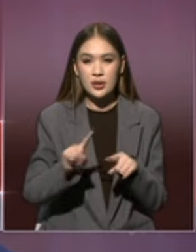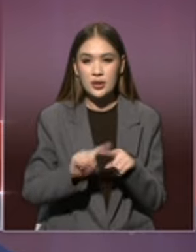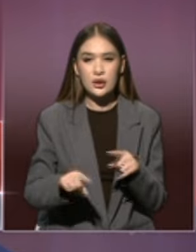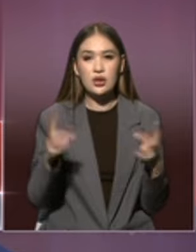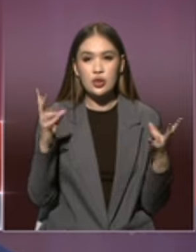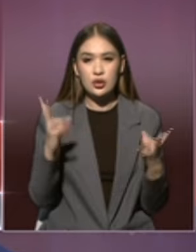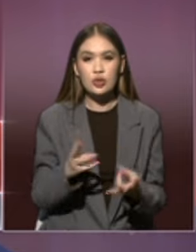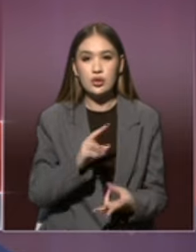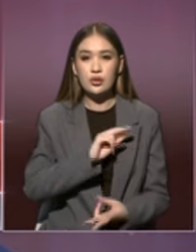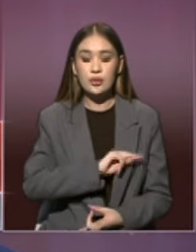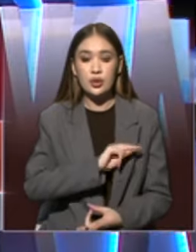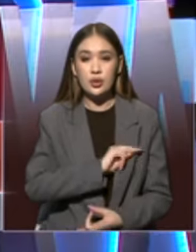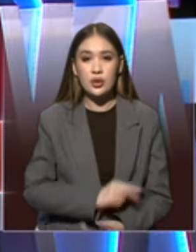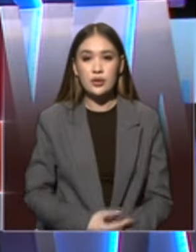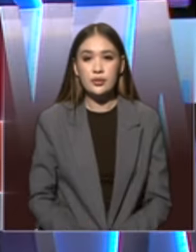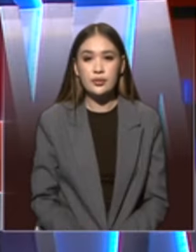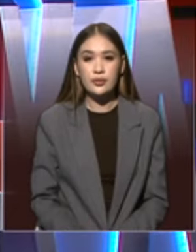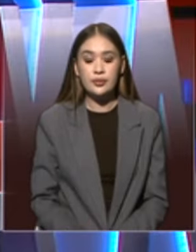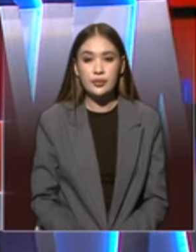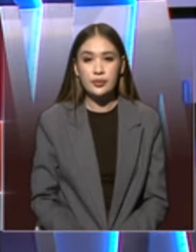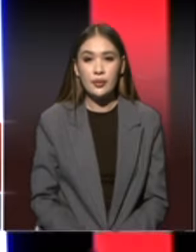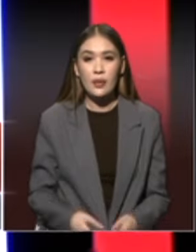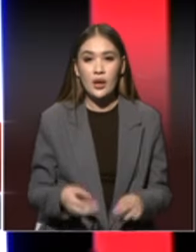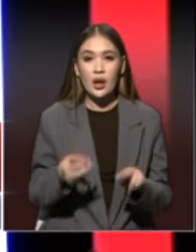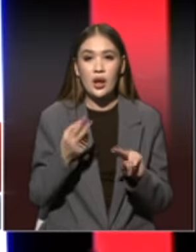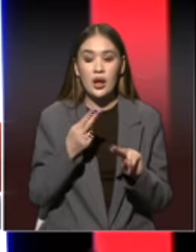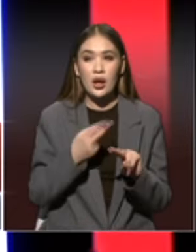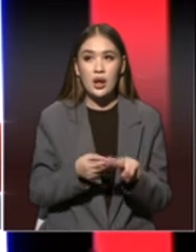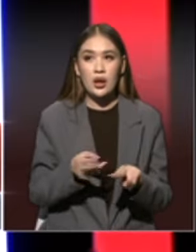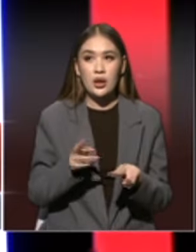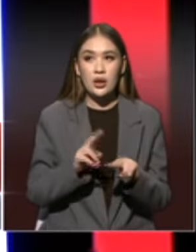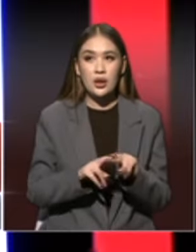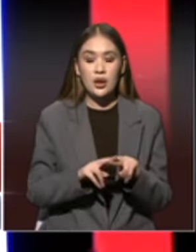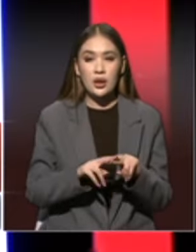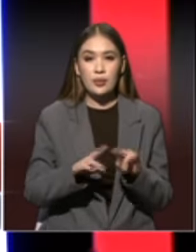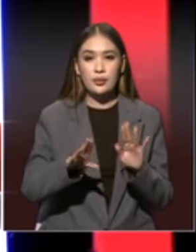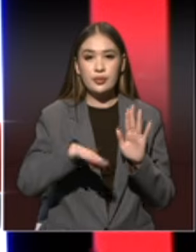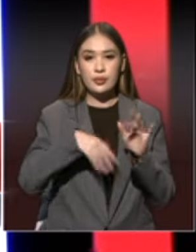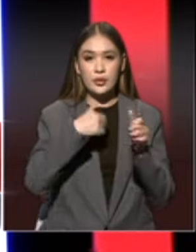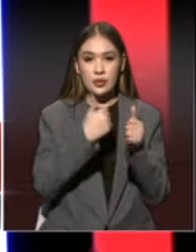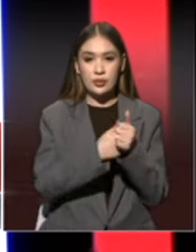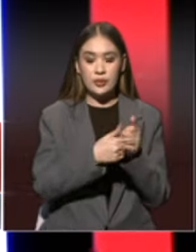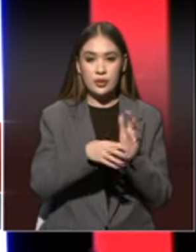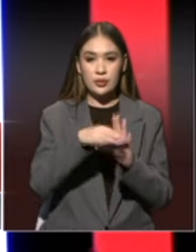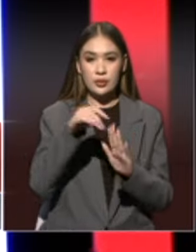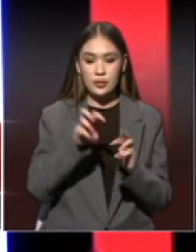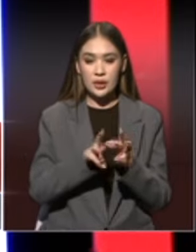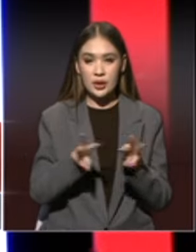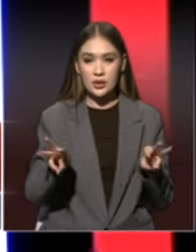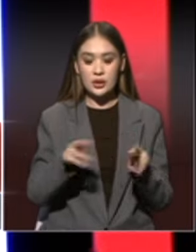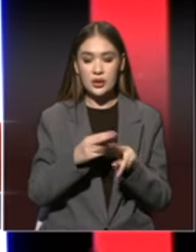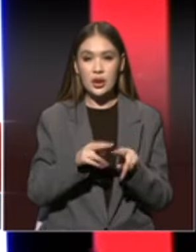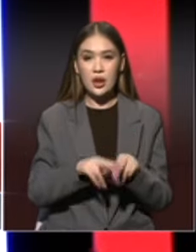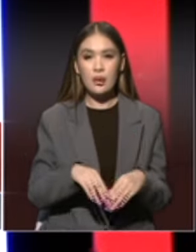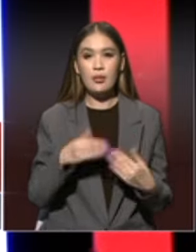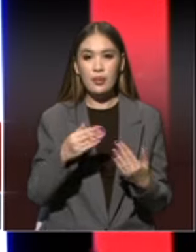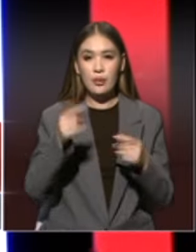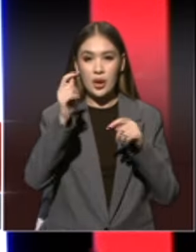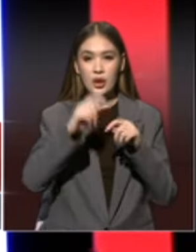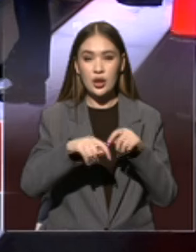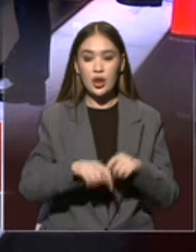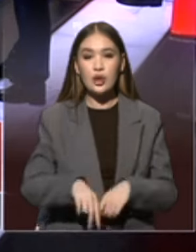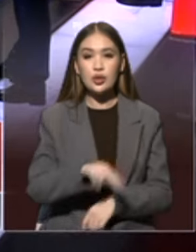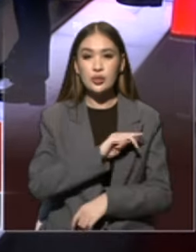керек. Тағы да шығарыңыздаршы Қанат Алдабергенұлының пікірін премьер-министрдің орынбасары. Мына жерде бүйтіп айтып отырды, бағалау жұмысының